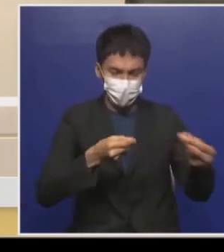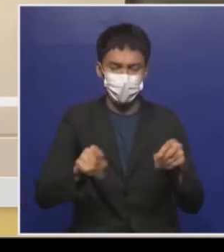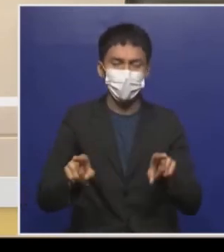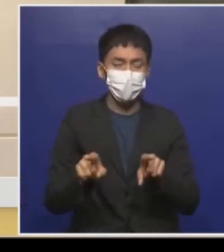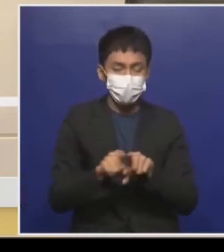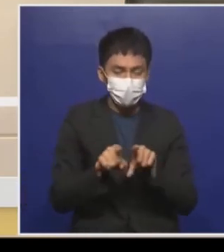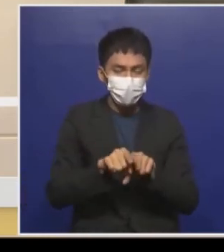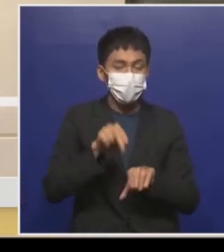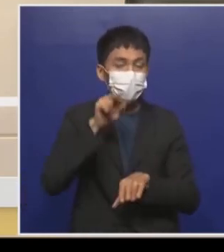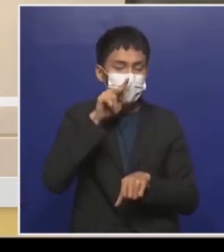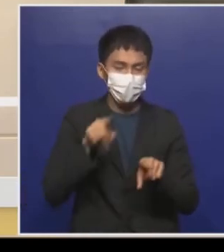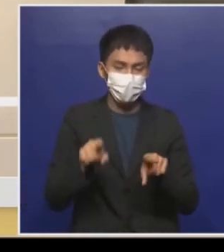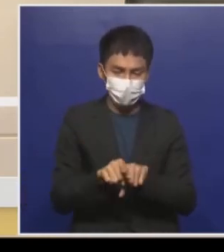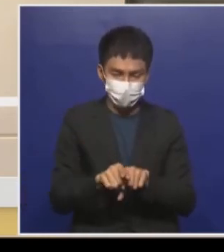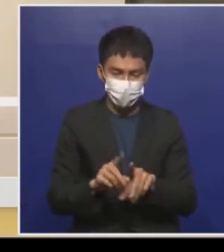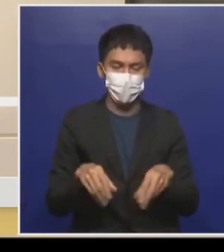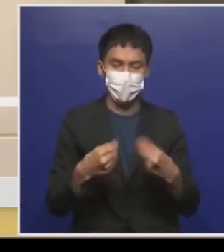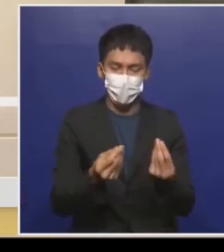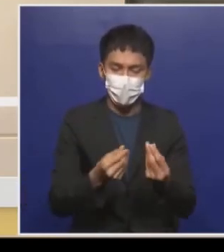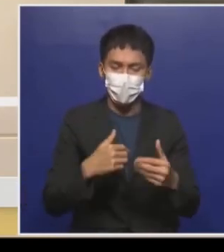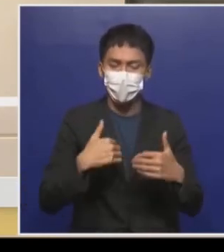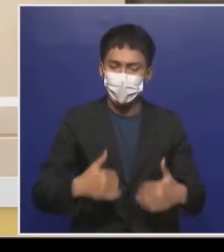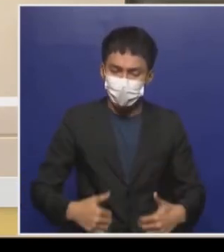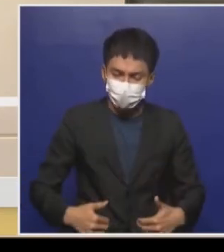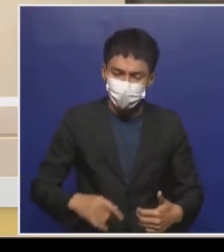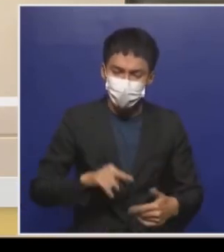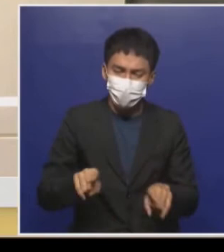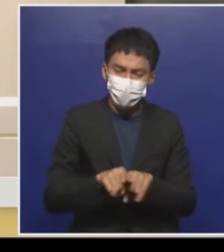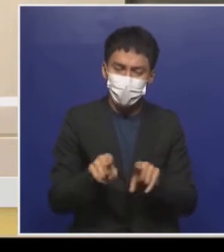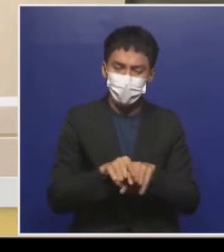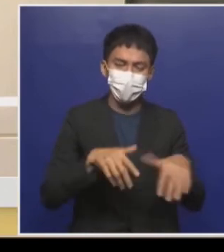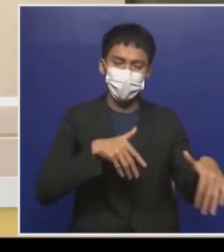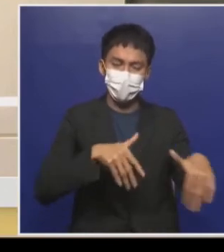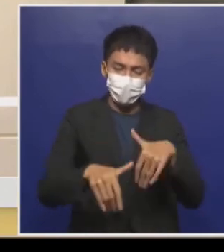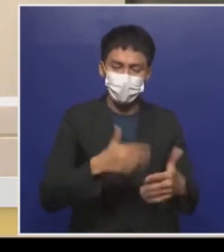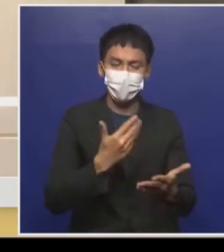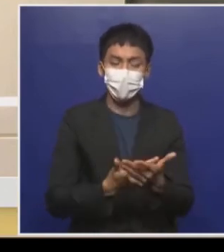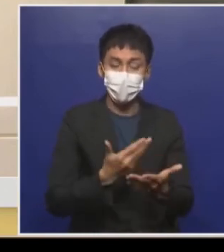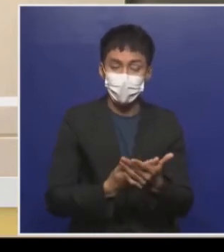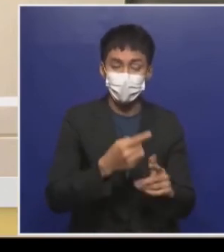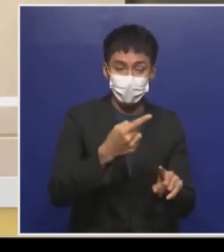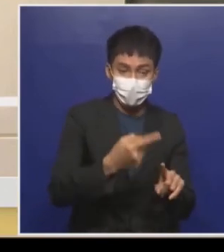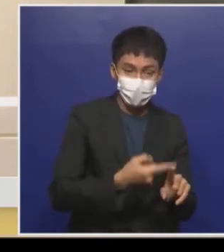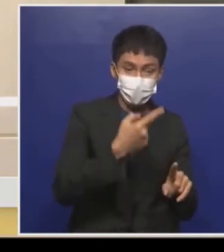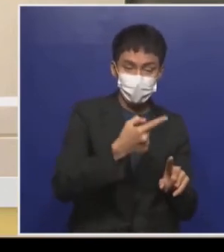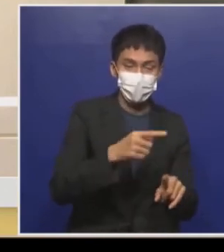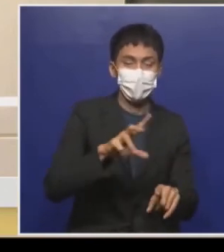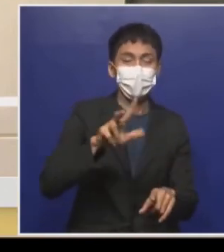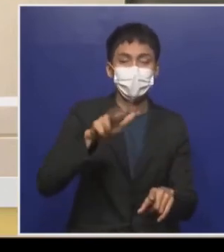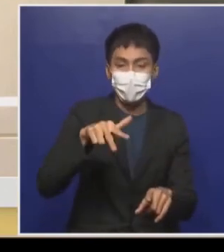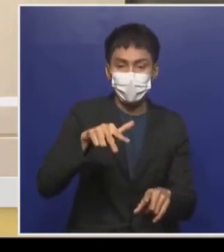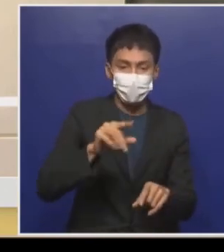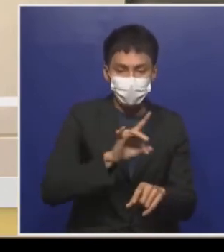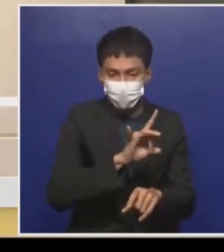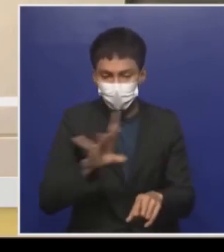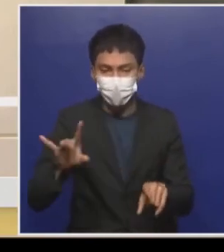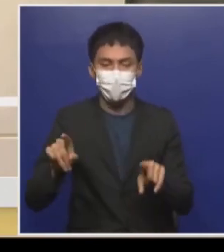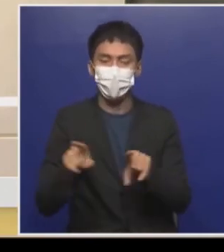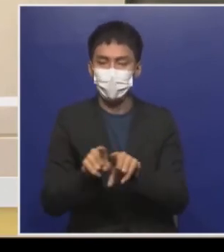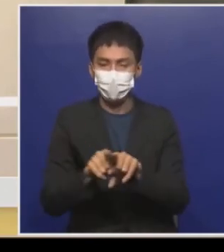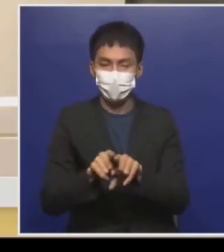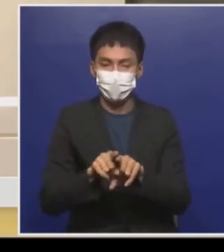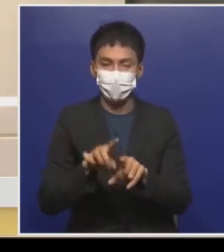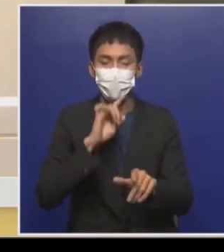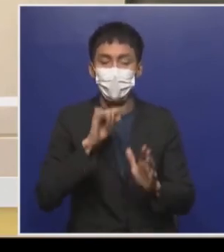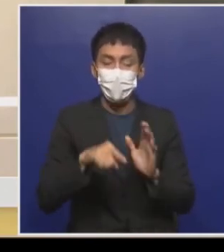มีเงิเดือนละสามพับาททุกคนที่IZ Sul to ป ขึไปอยากจะกราoru Eli